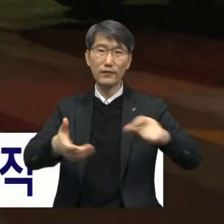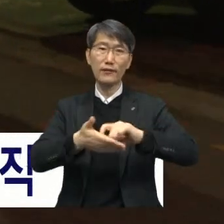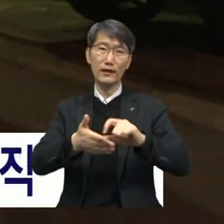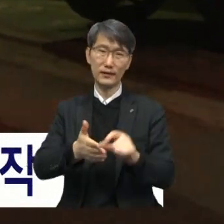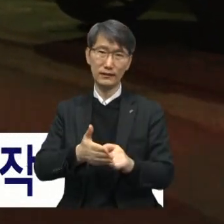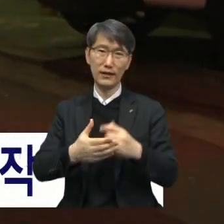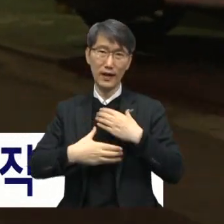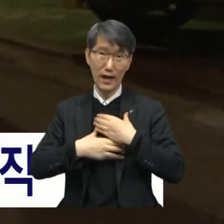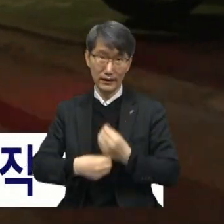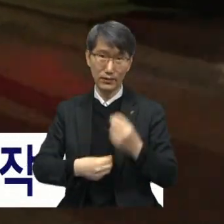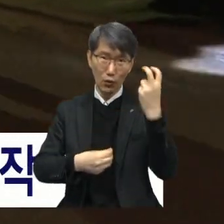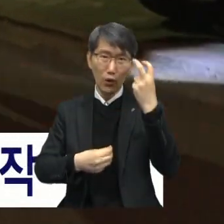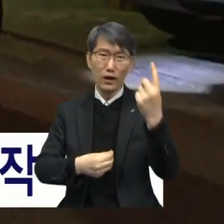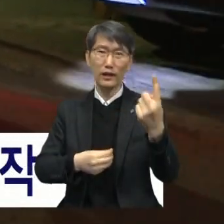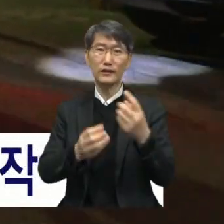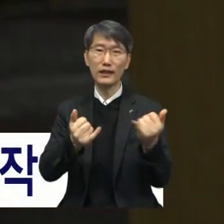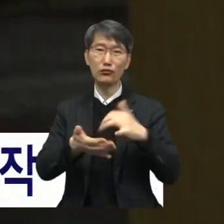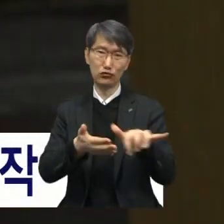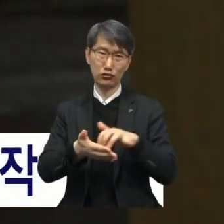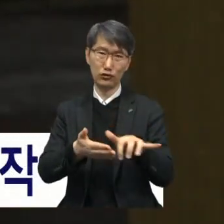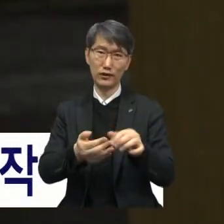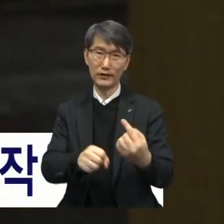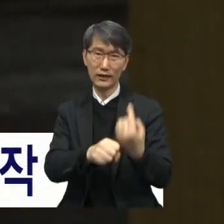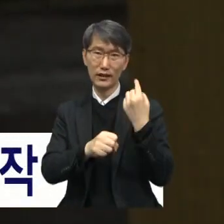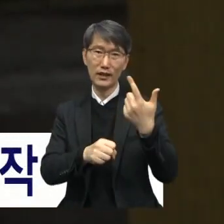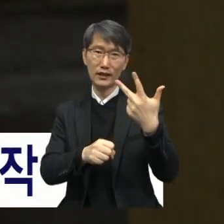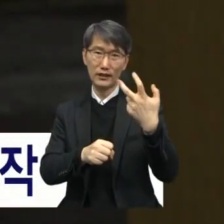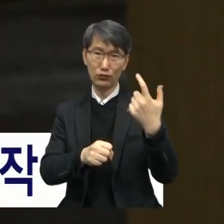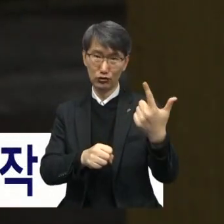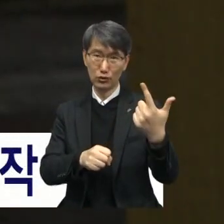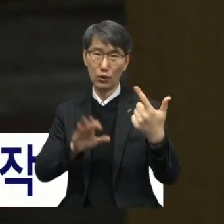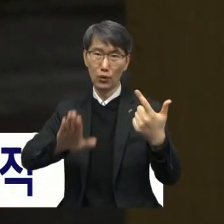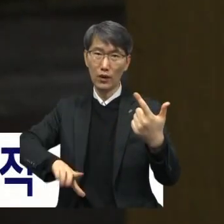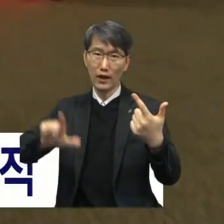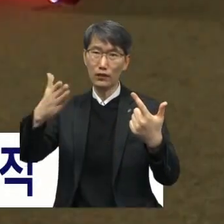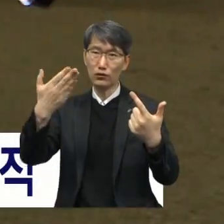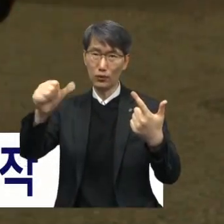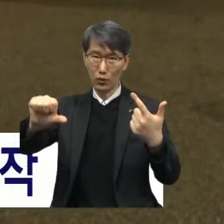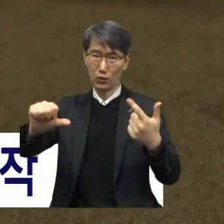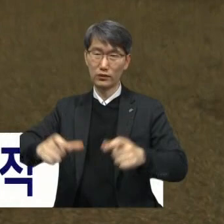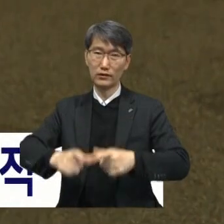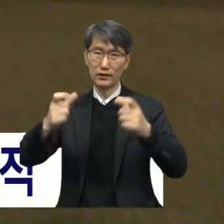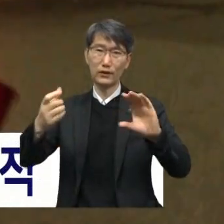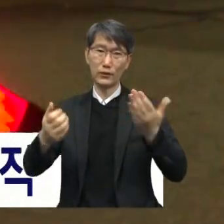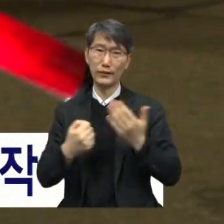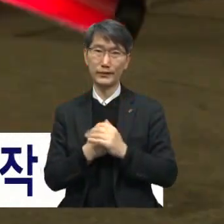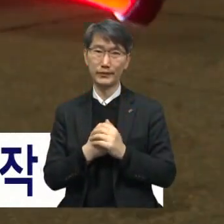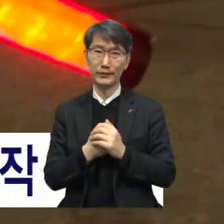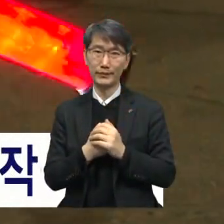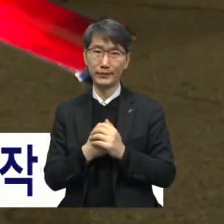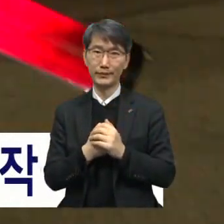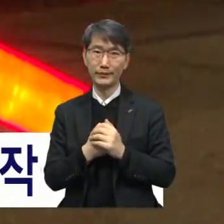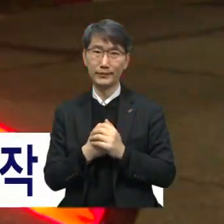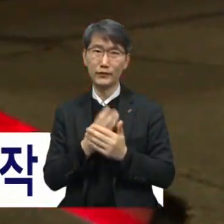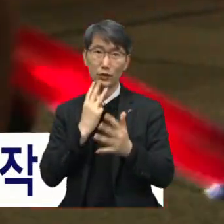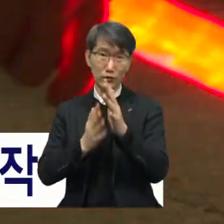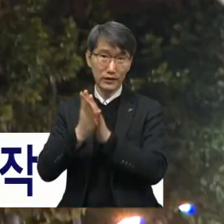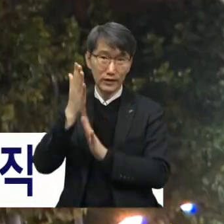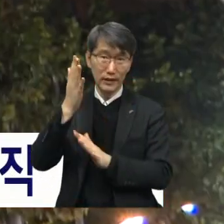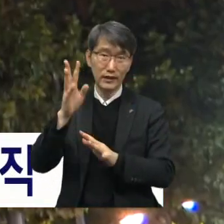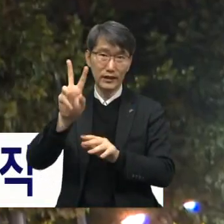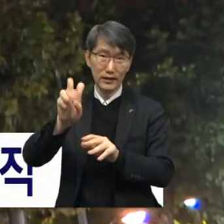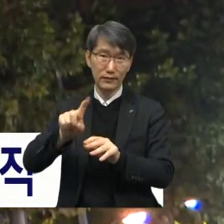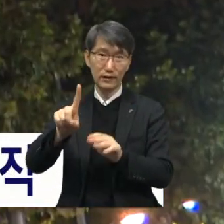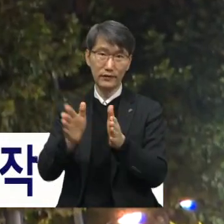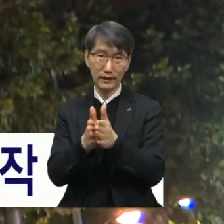만큼 안심마을 보안관 인원도 지난해 67명에서 95명이 늘어났습니다. 서울시가